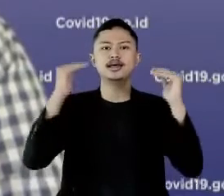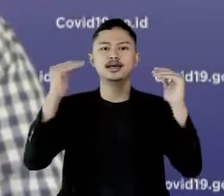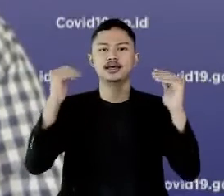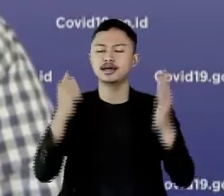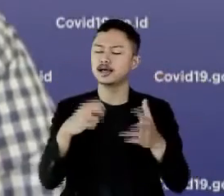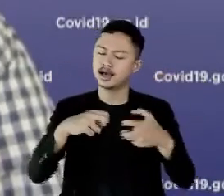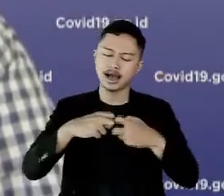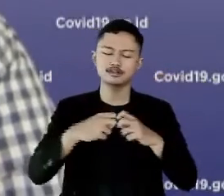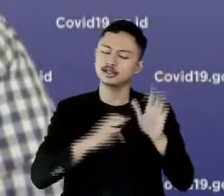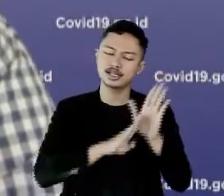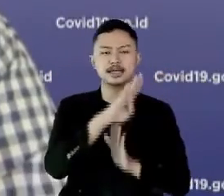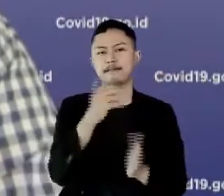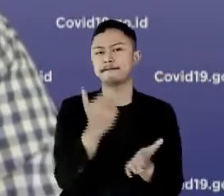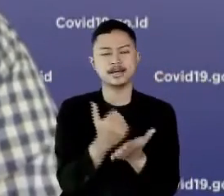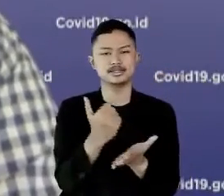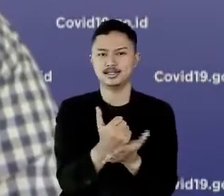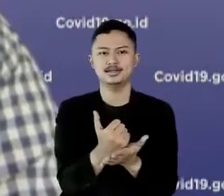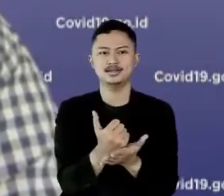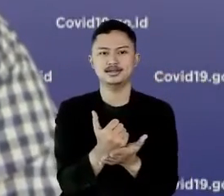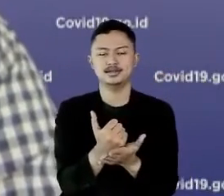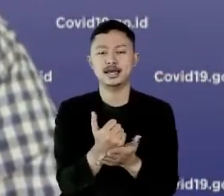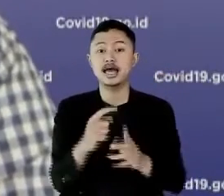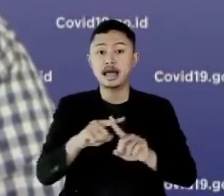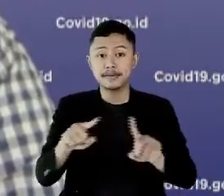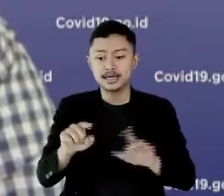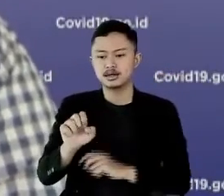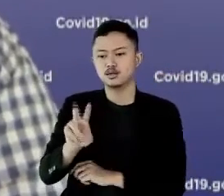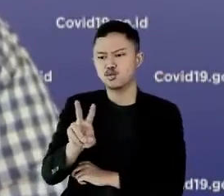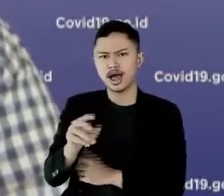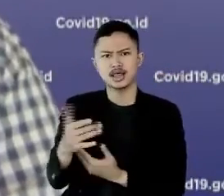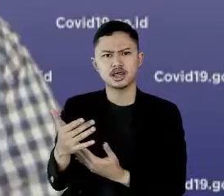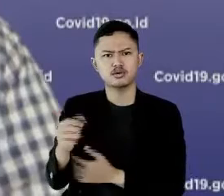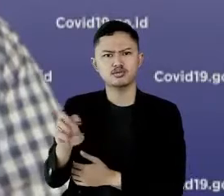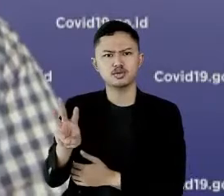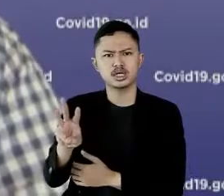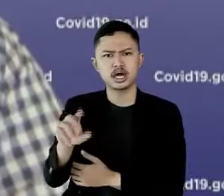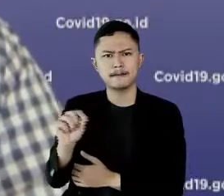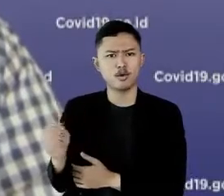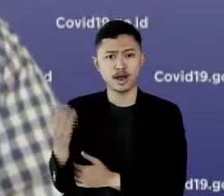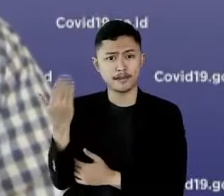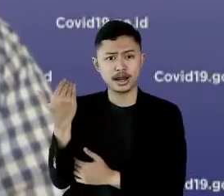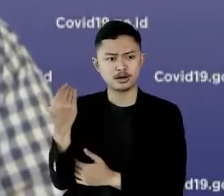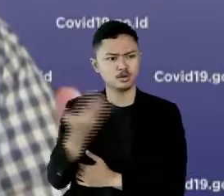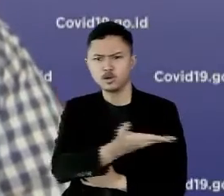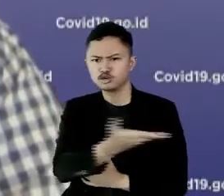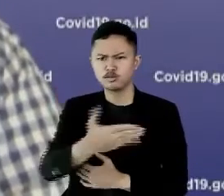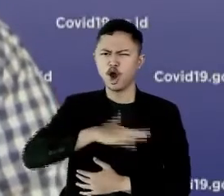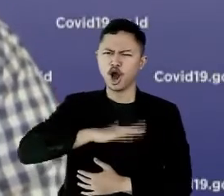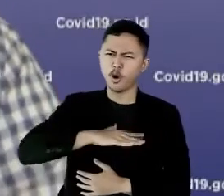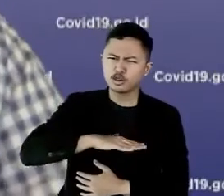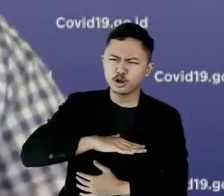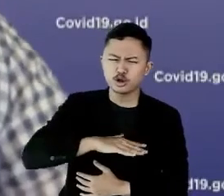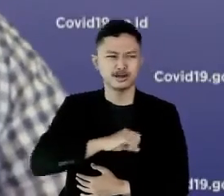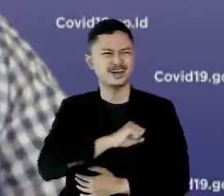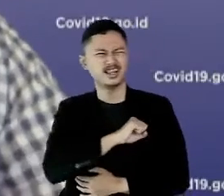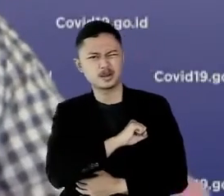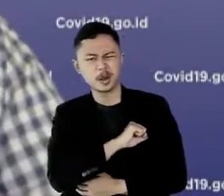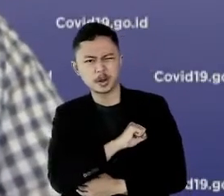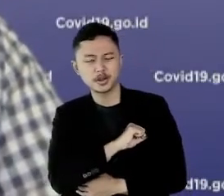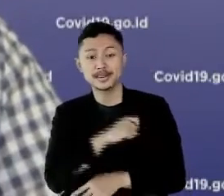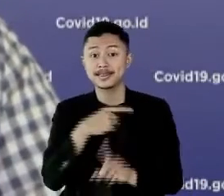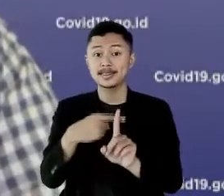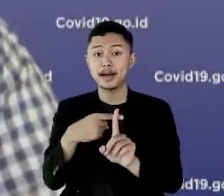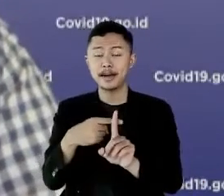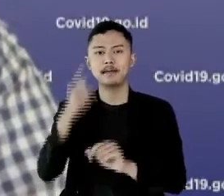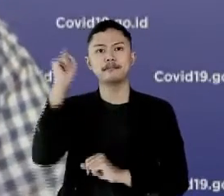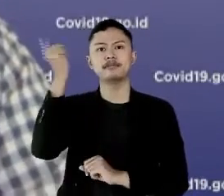peningkatan kasus. Ketika dalam situasi 2-3 bulan yang lalu kita begitu khawatir, begitu takut, dan juga ditambah